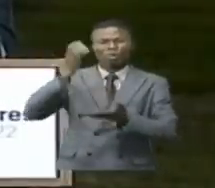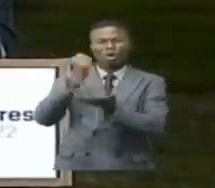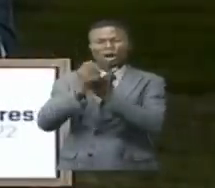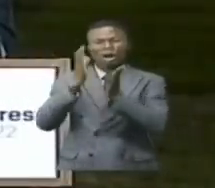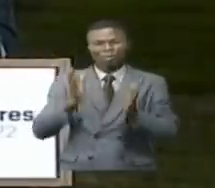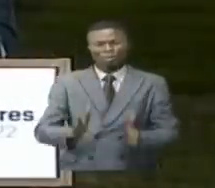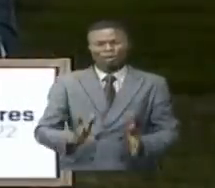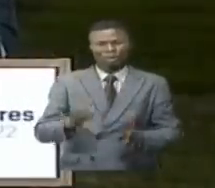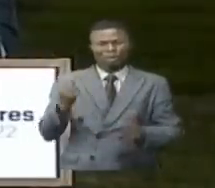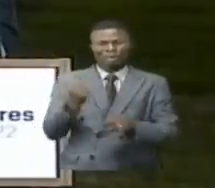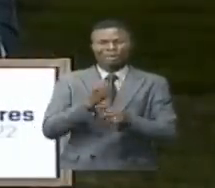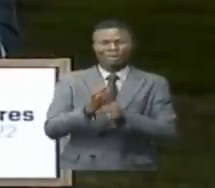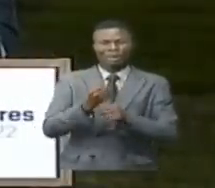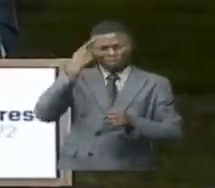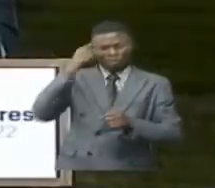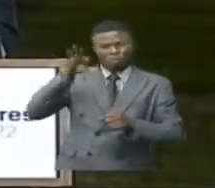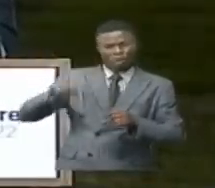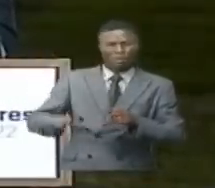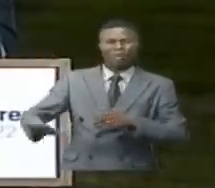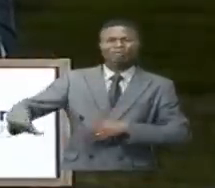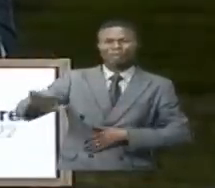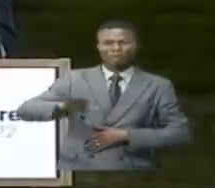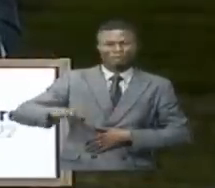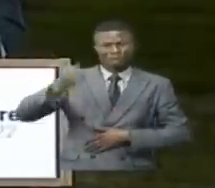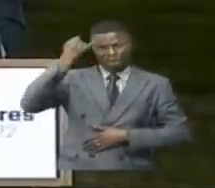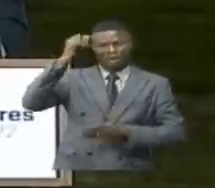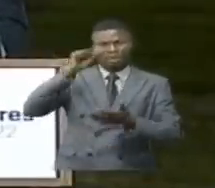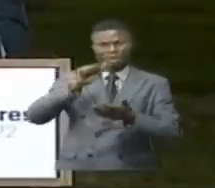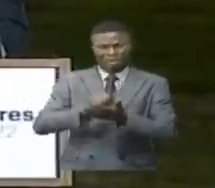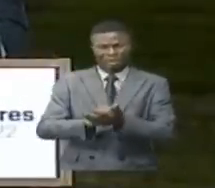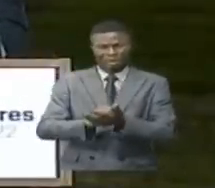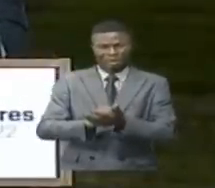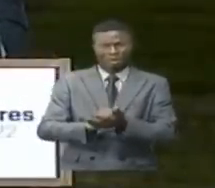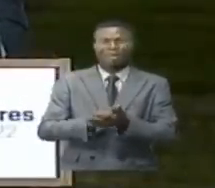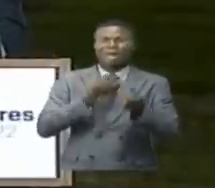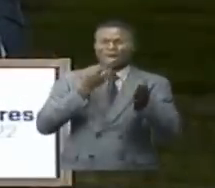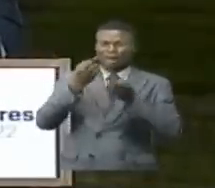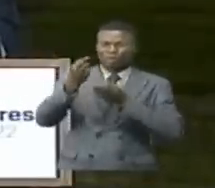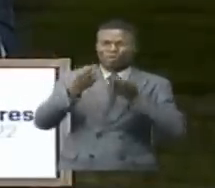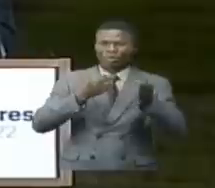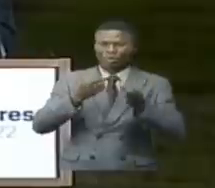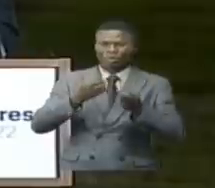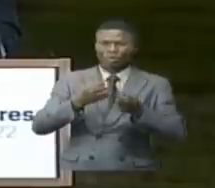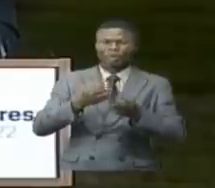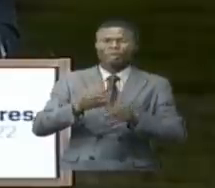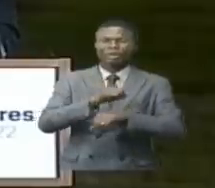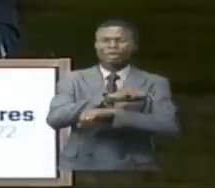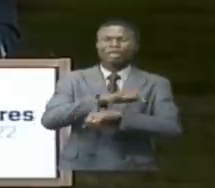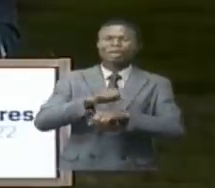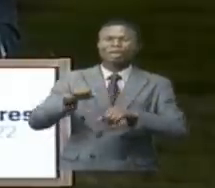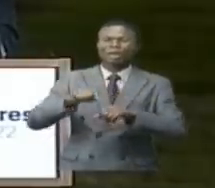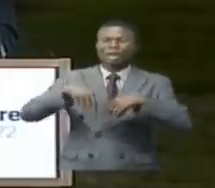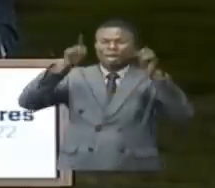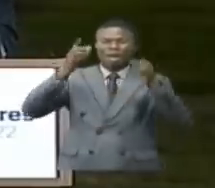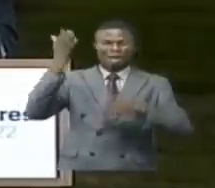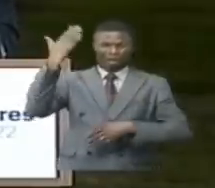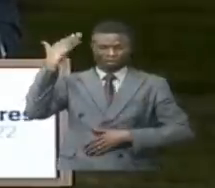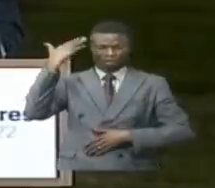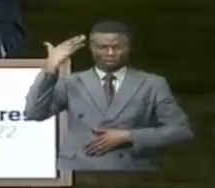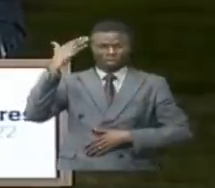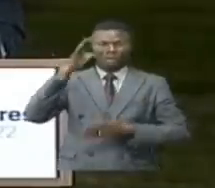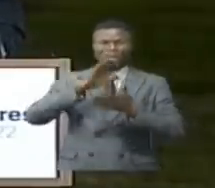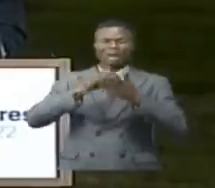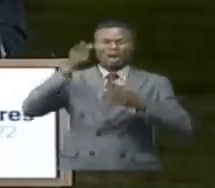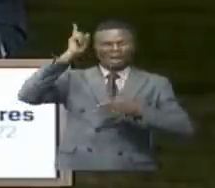au service de la nation. C'est dans ces contextes qu'il a situé la présidente assumée l'année dernière à la tête de